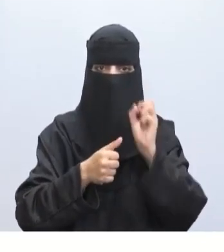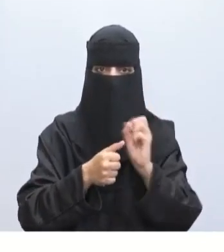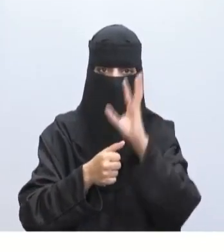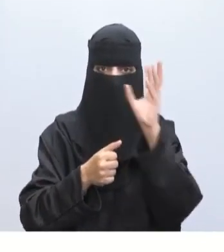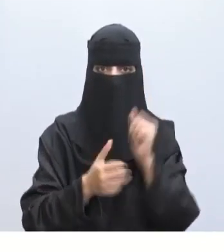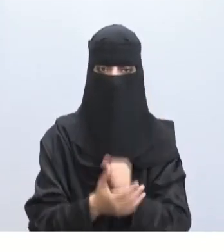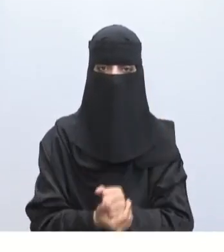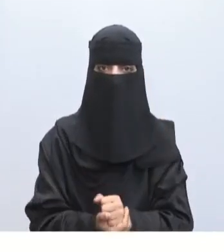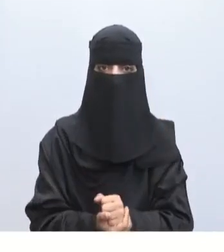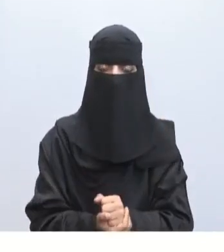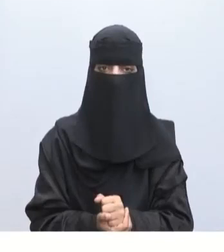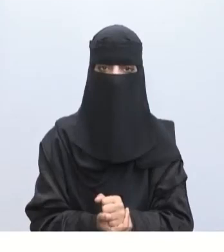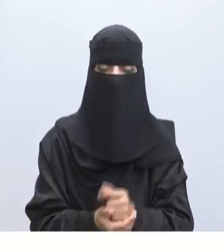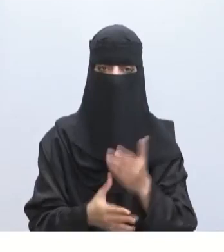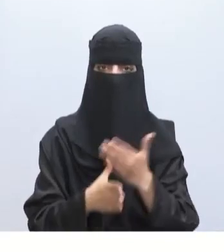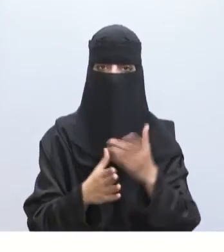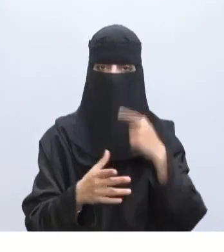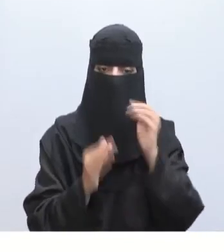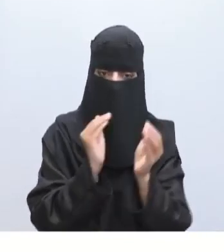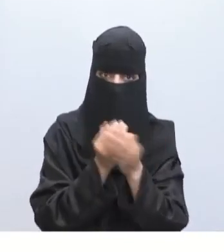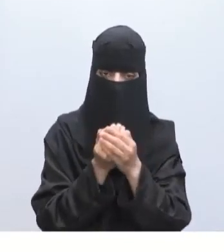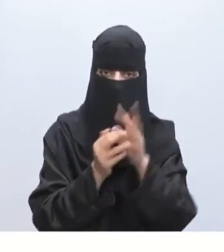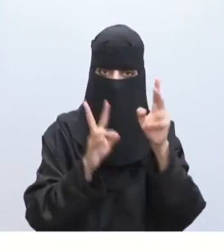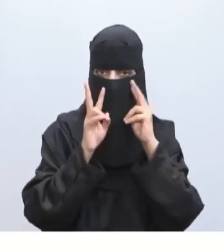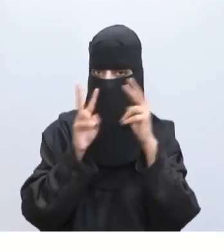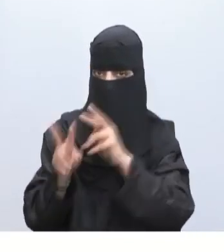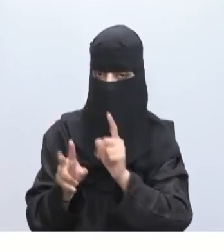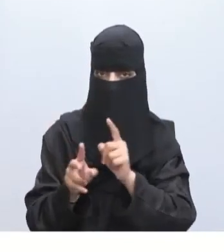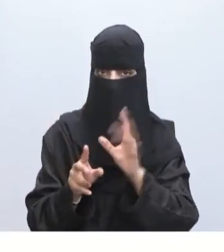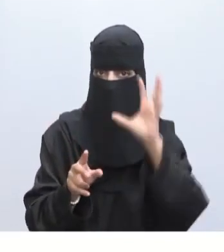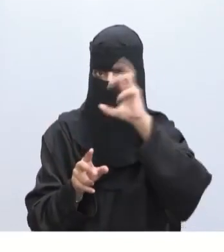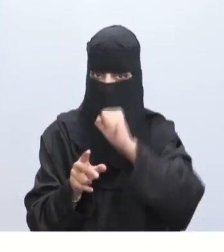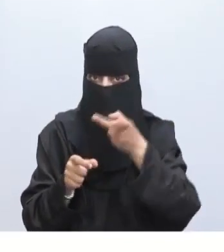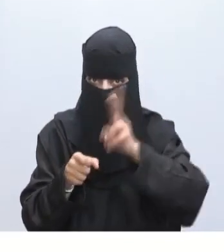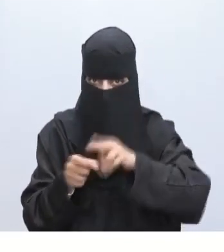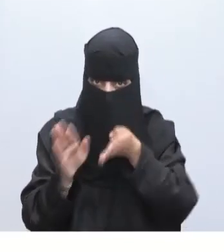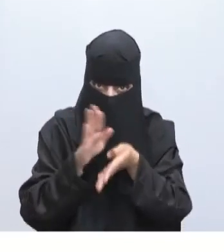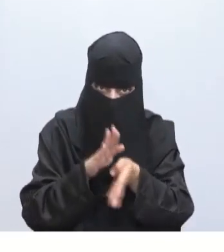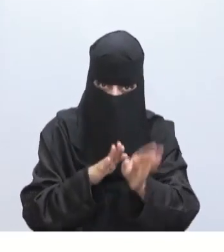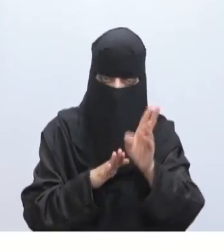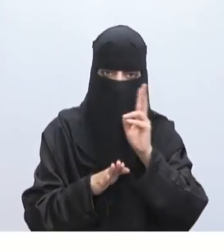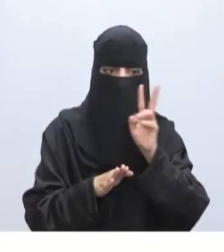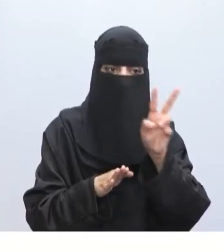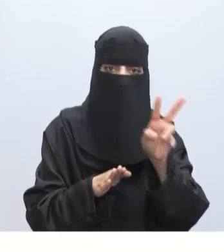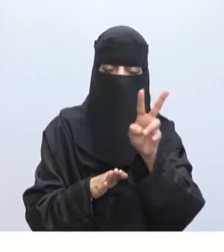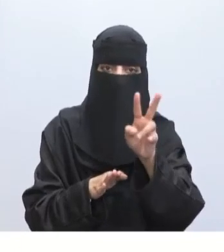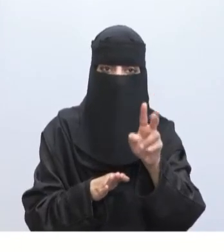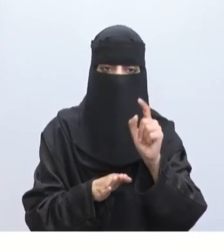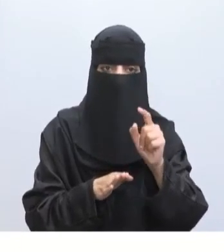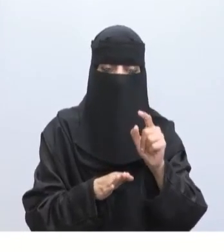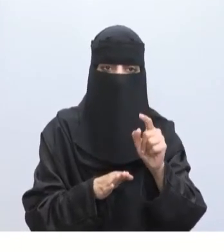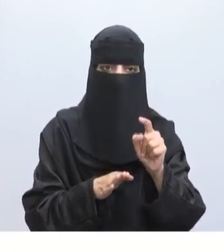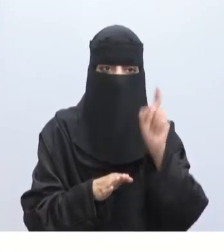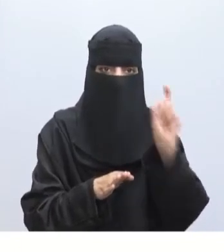النهار مختبئا عن المعتدي وليلا يقوم بضربات